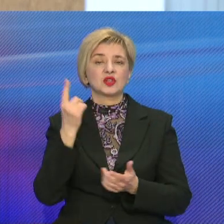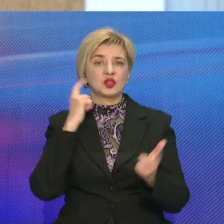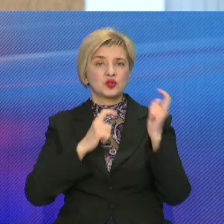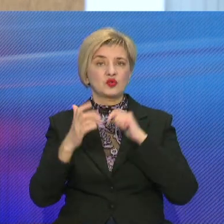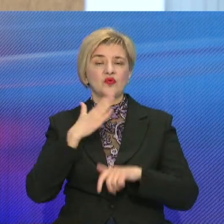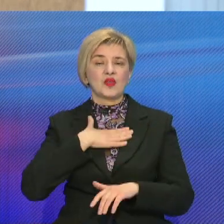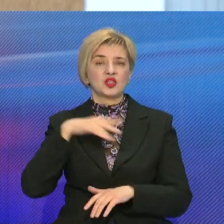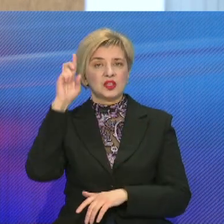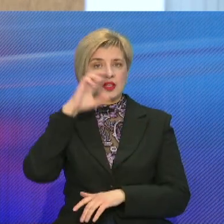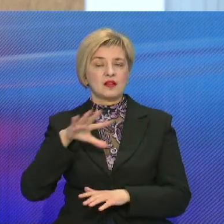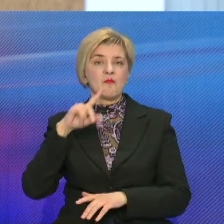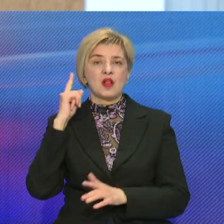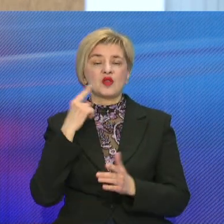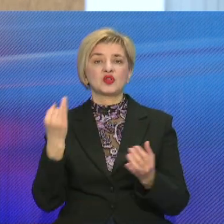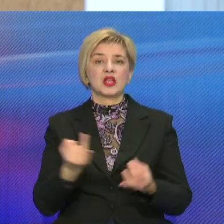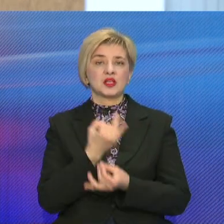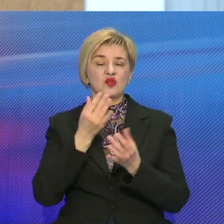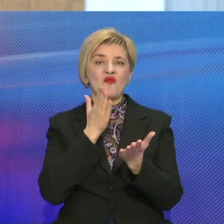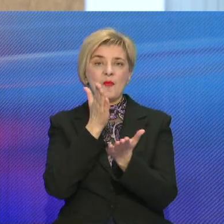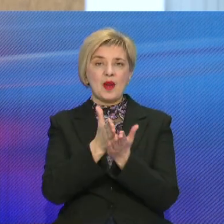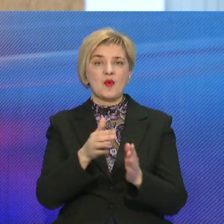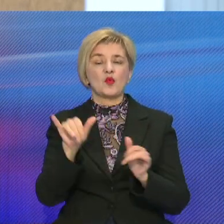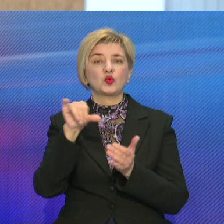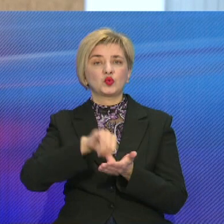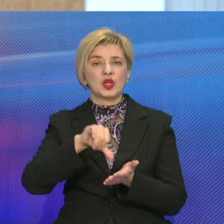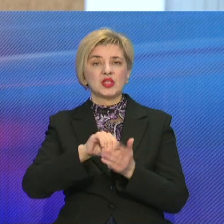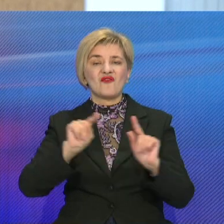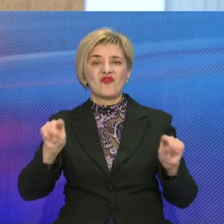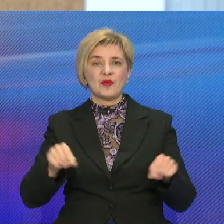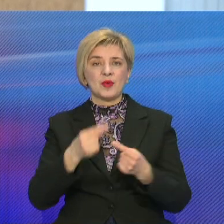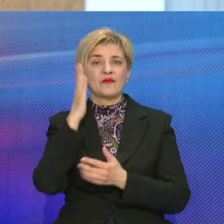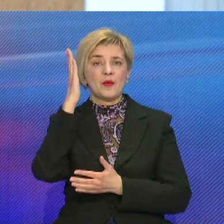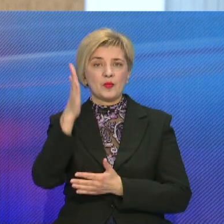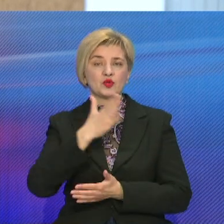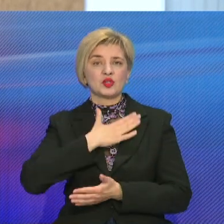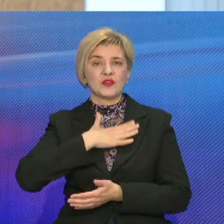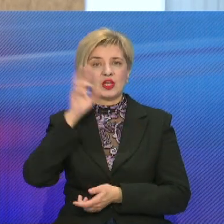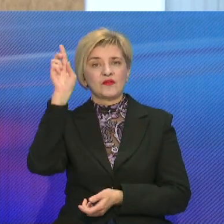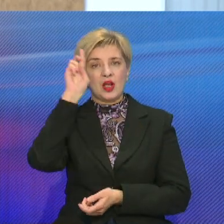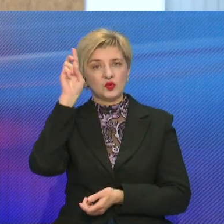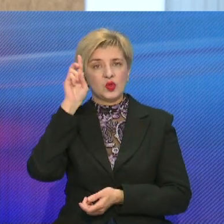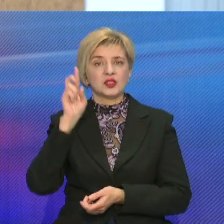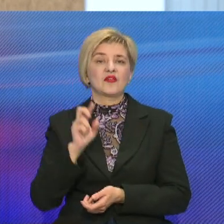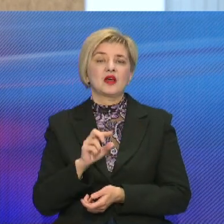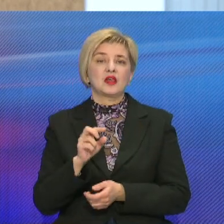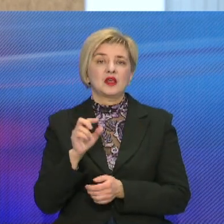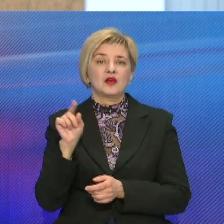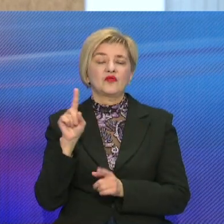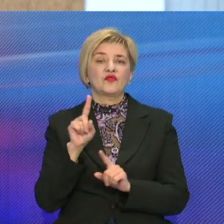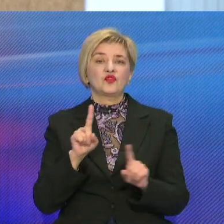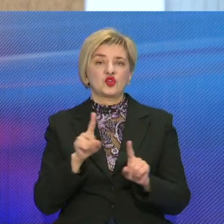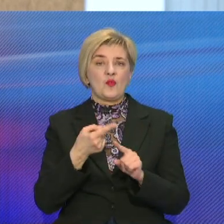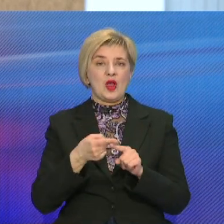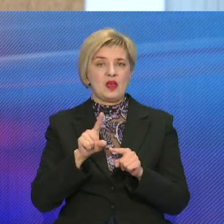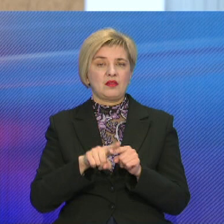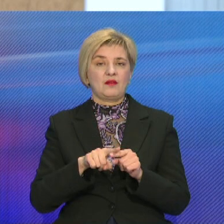конечно, молодежь заинтересована в прямом участии в формировании будущего нашего государства. В чем это